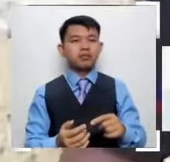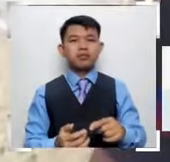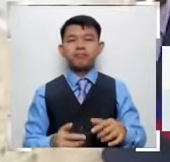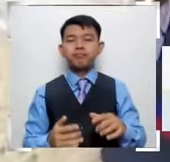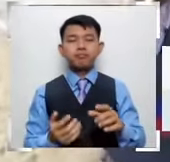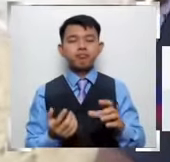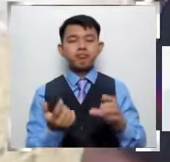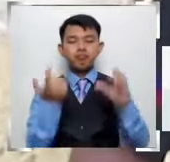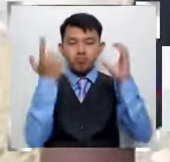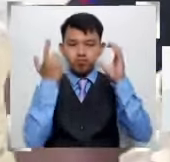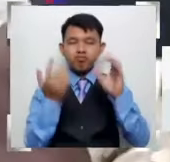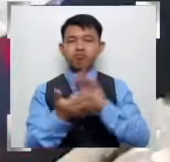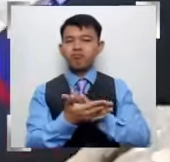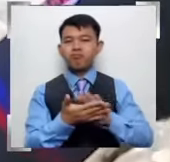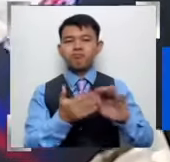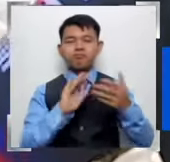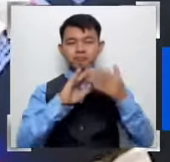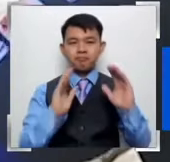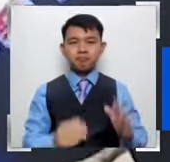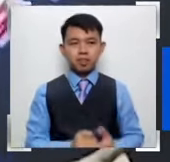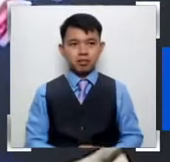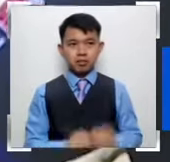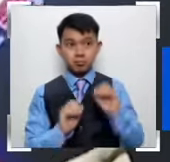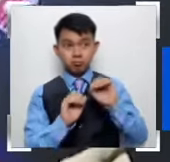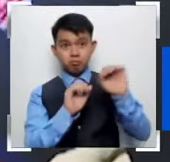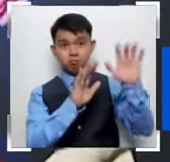Kahit malayo bundok, kahit